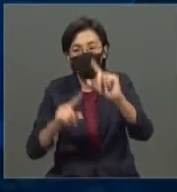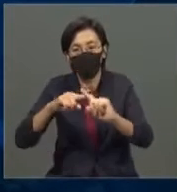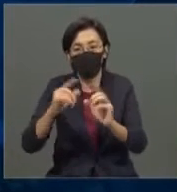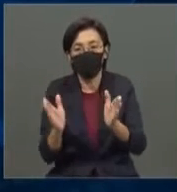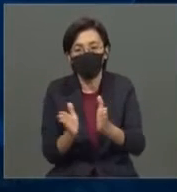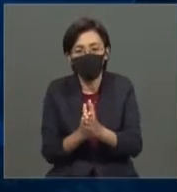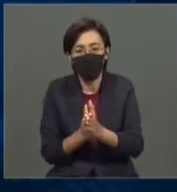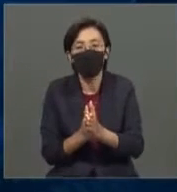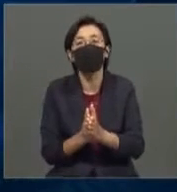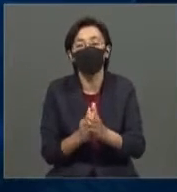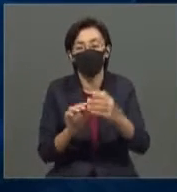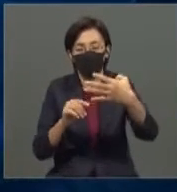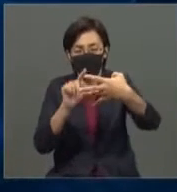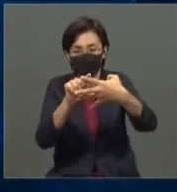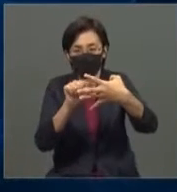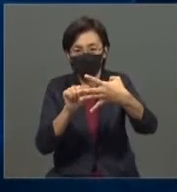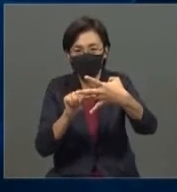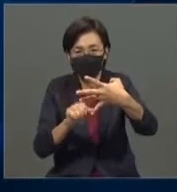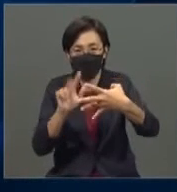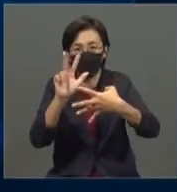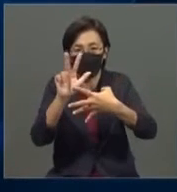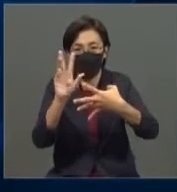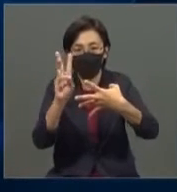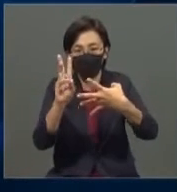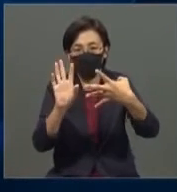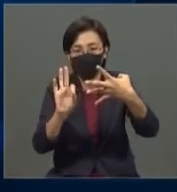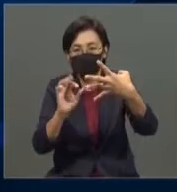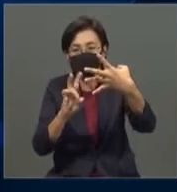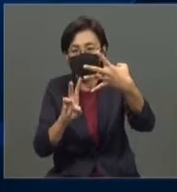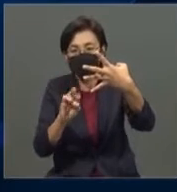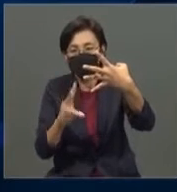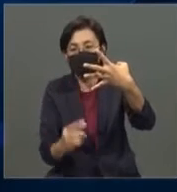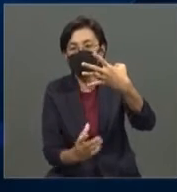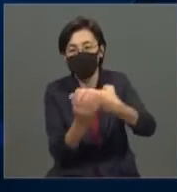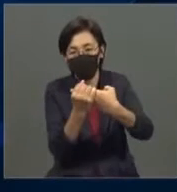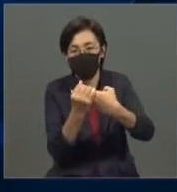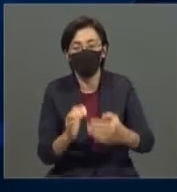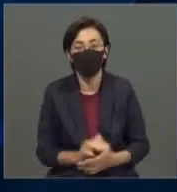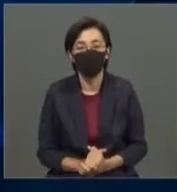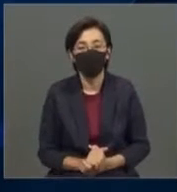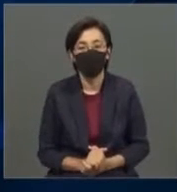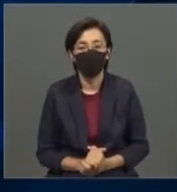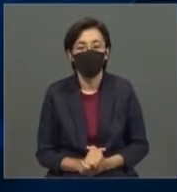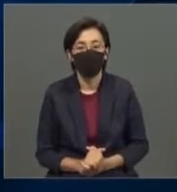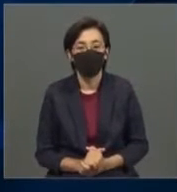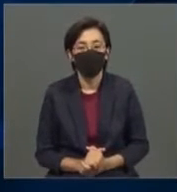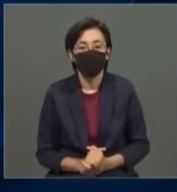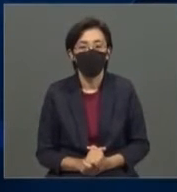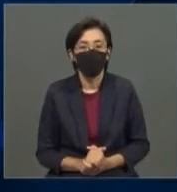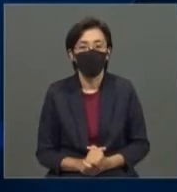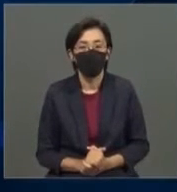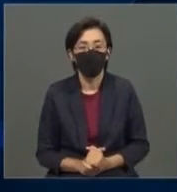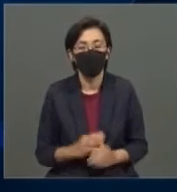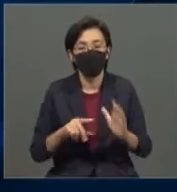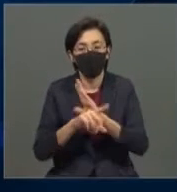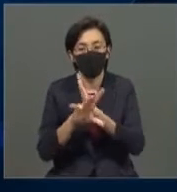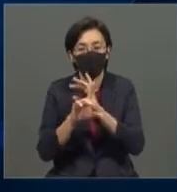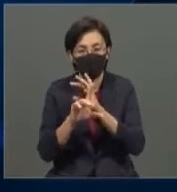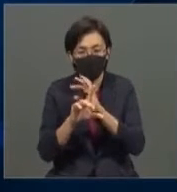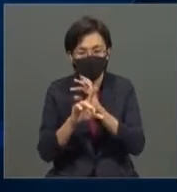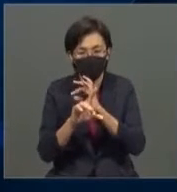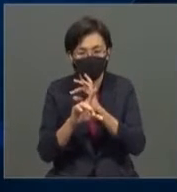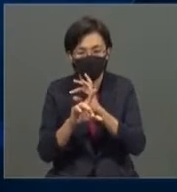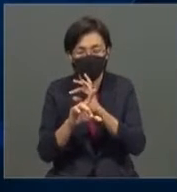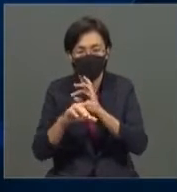ะฮะ4โรงงานนี้นะครับนี่เป็นคลัสเตอร์ขึ้นมาแล้วก็ที่ระยองครับ